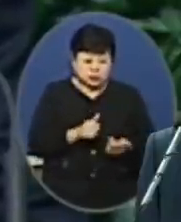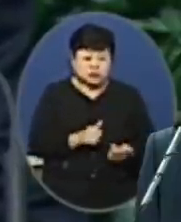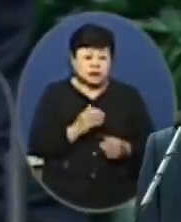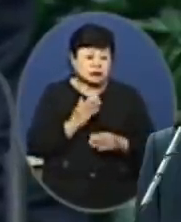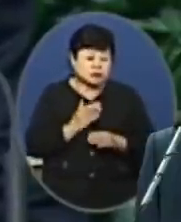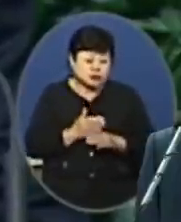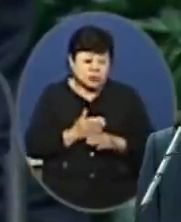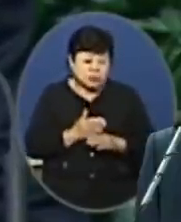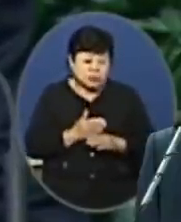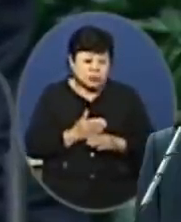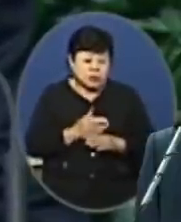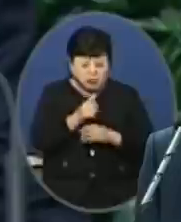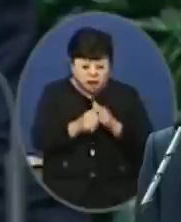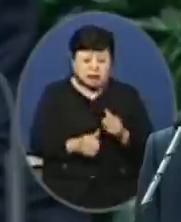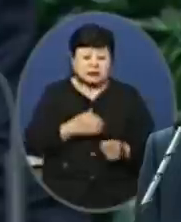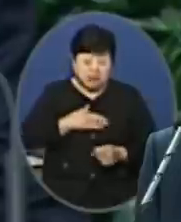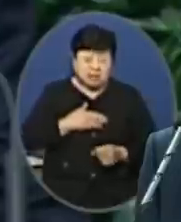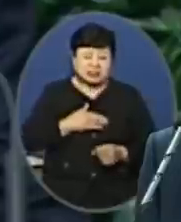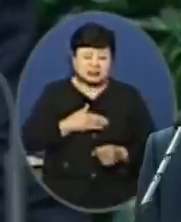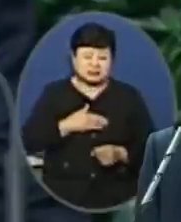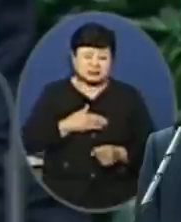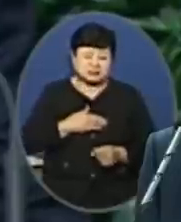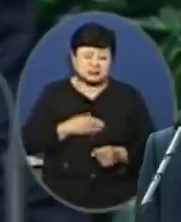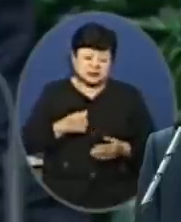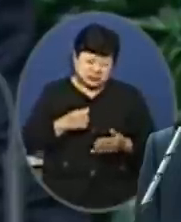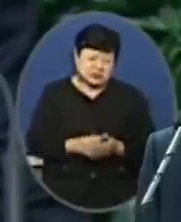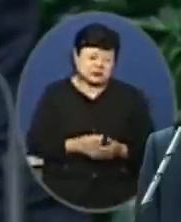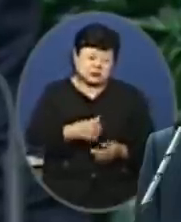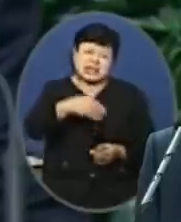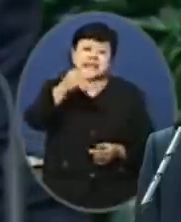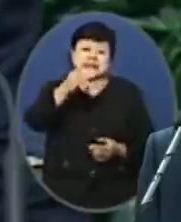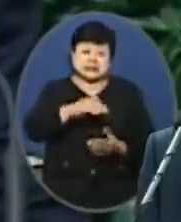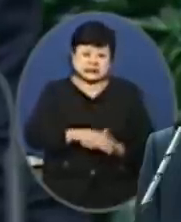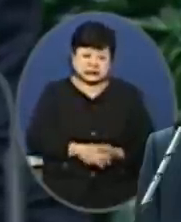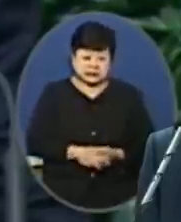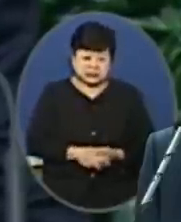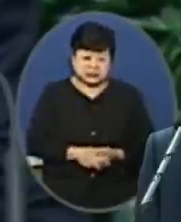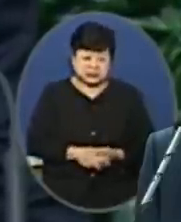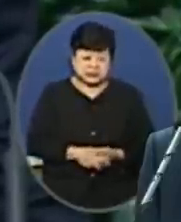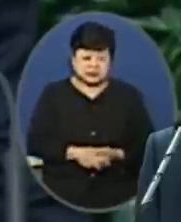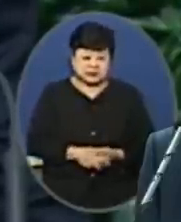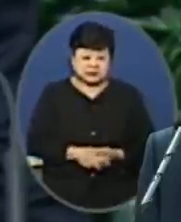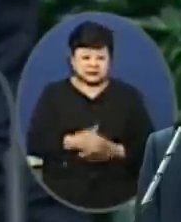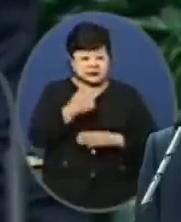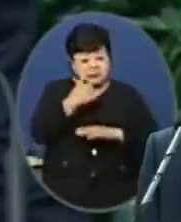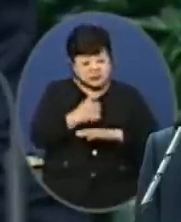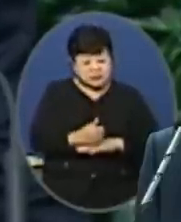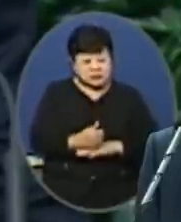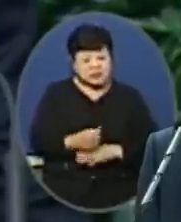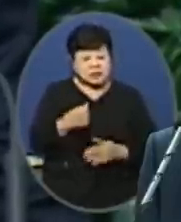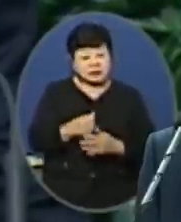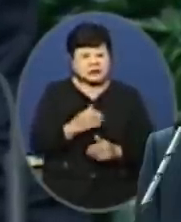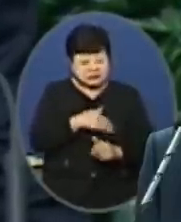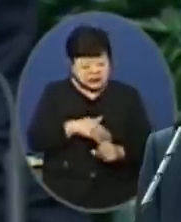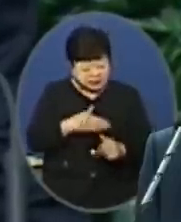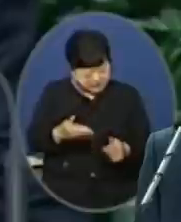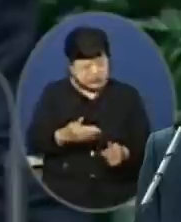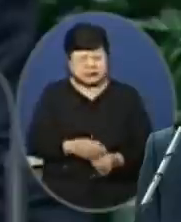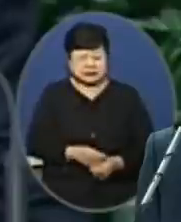죽어가시면서도 하나님이 날 데려가기로 작정해 주시면 가야지요. 그래서 나중에 내가 아이고 잘